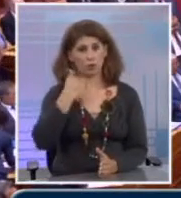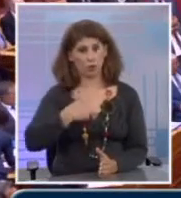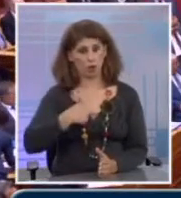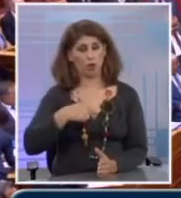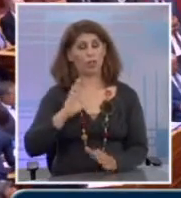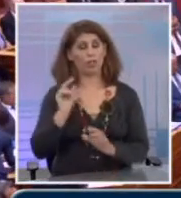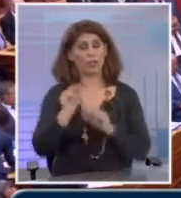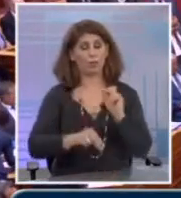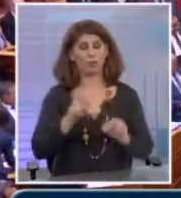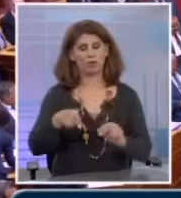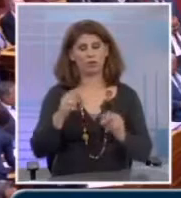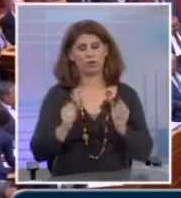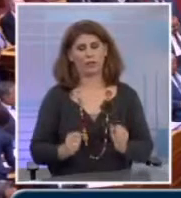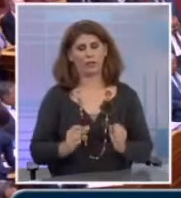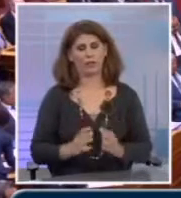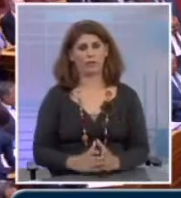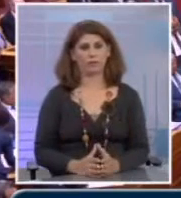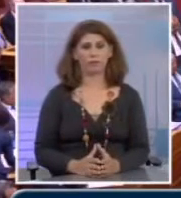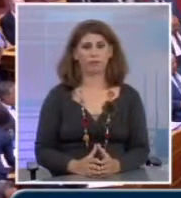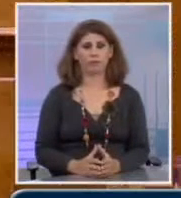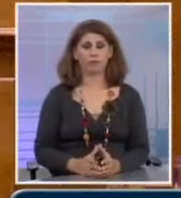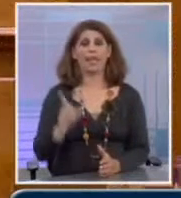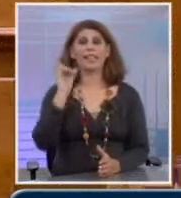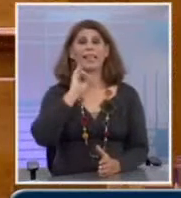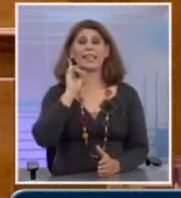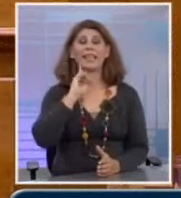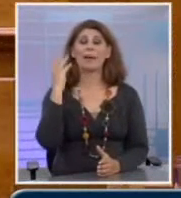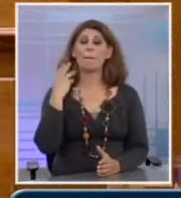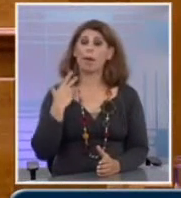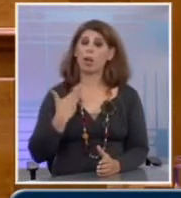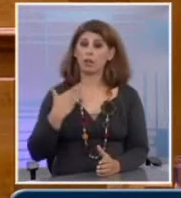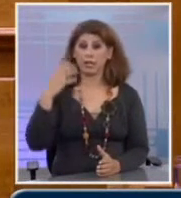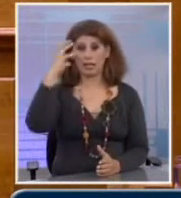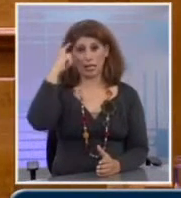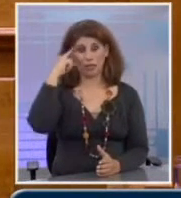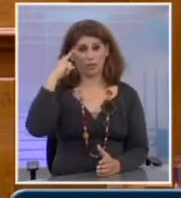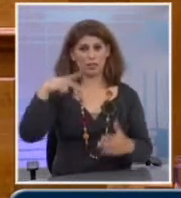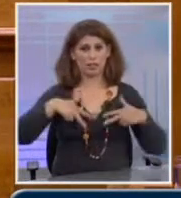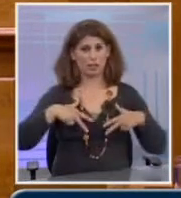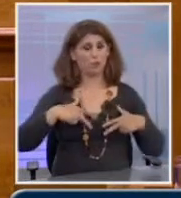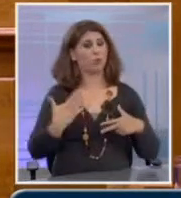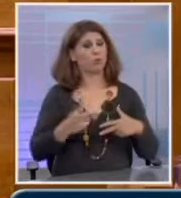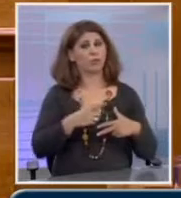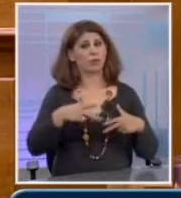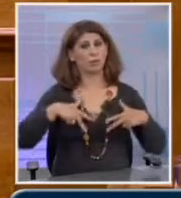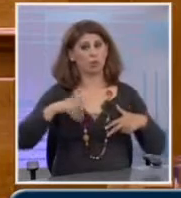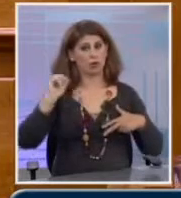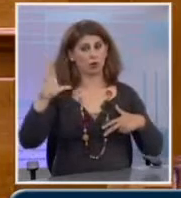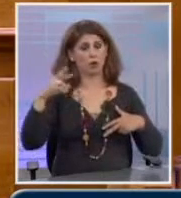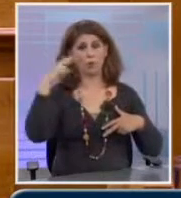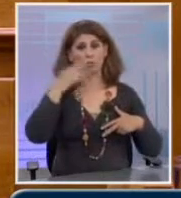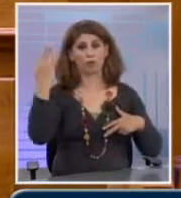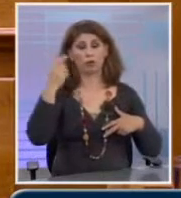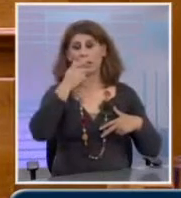διαθέση. Θα σας θυμίσω, κυρία Μπακογιάννη, ότι στην κυβέρνηση την οποία είναι υπουργός εξωτερικών, ο πρωθυπουργός τότε